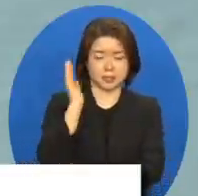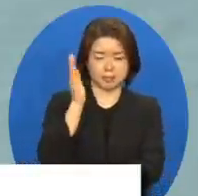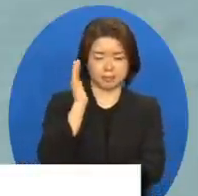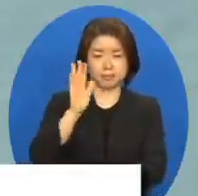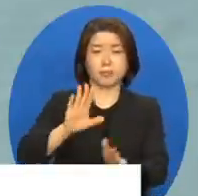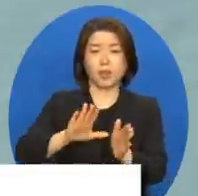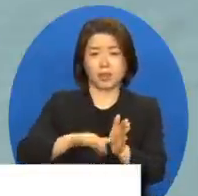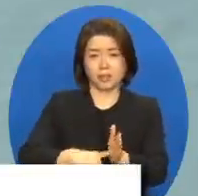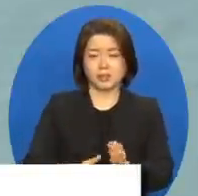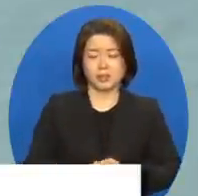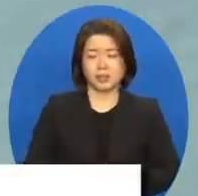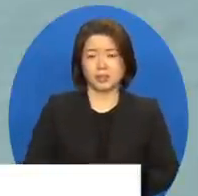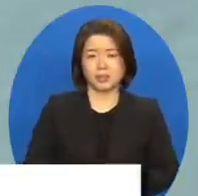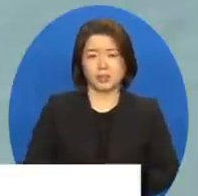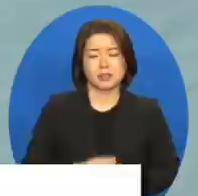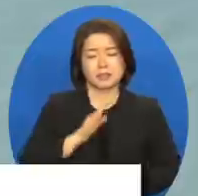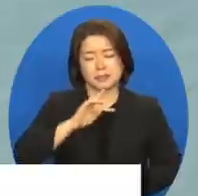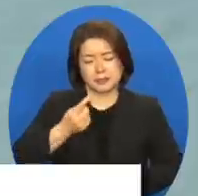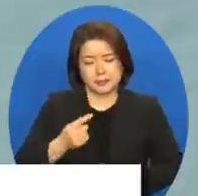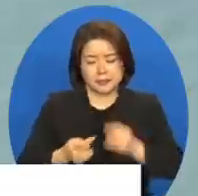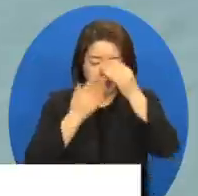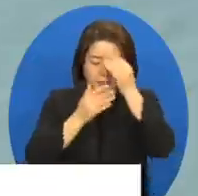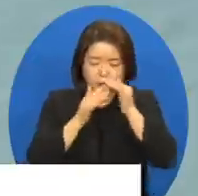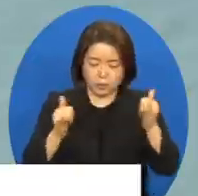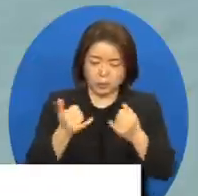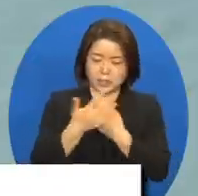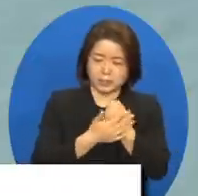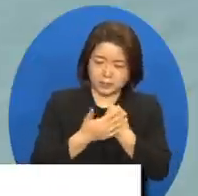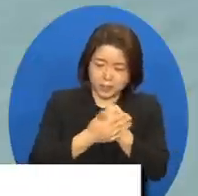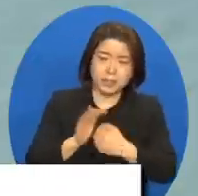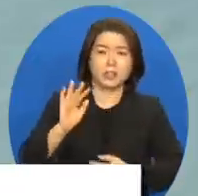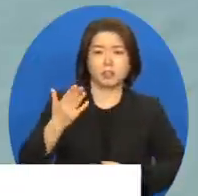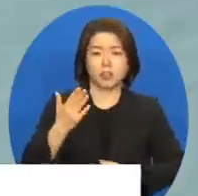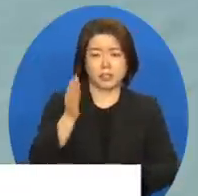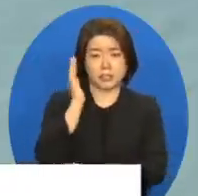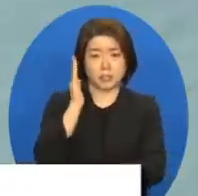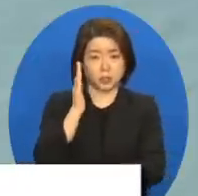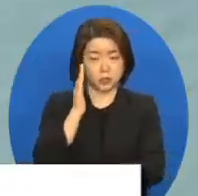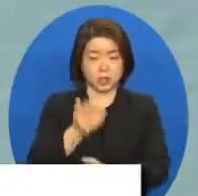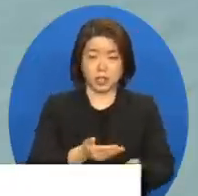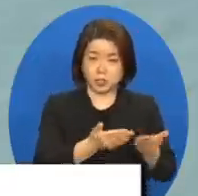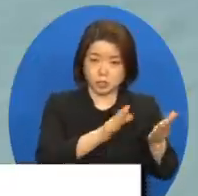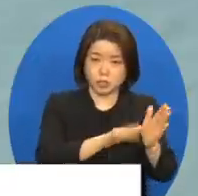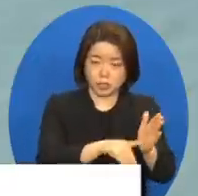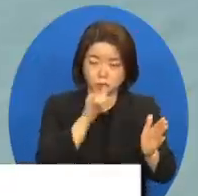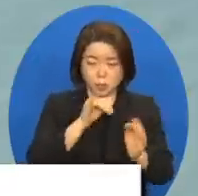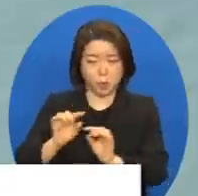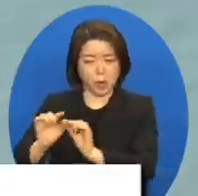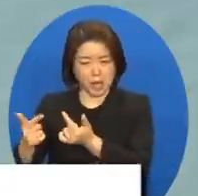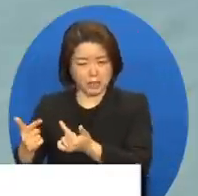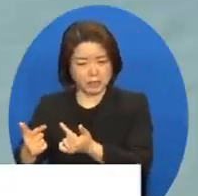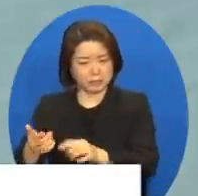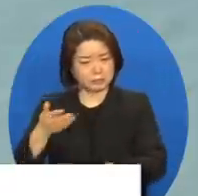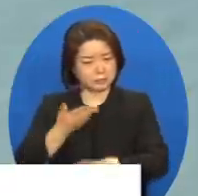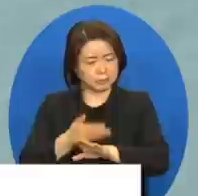하면서 그래도 성도들에게 좀 은혜가 되는 설교가 될 때가 있고 아닐 때가 있는 차이가